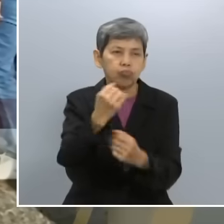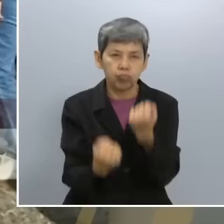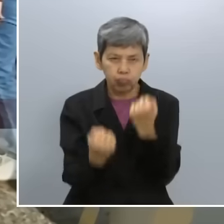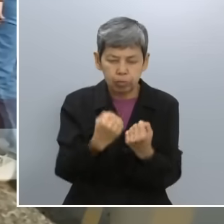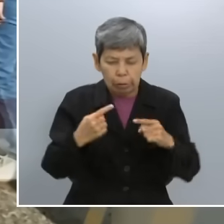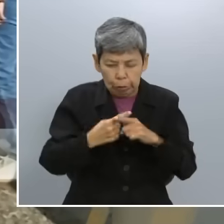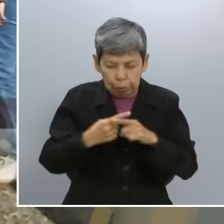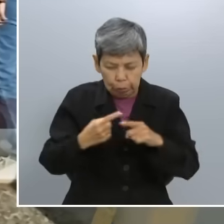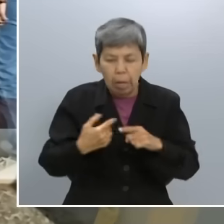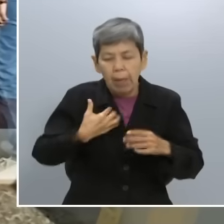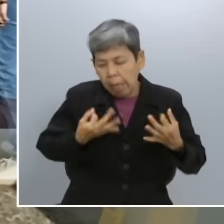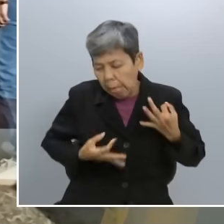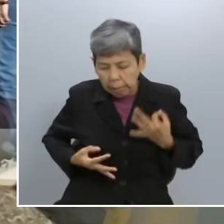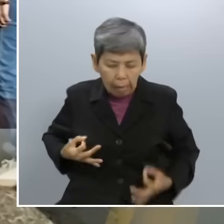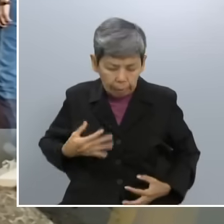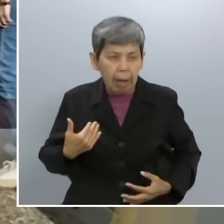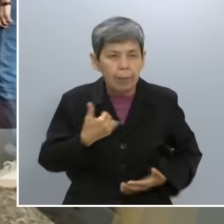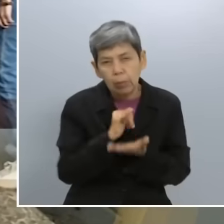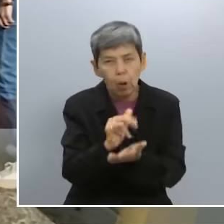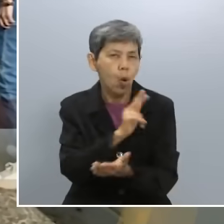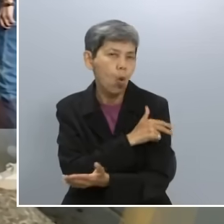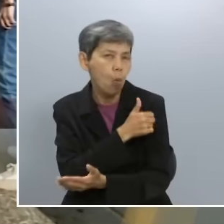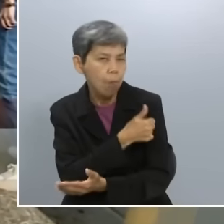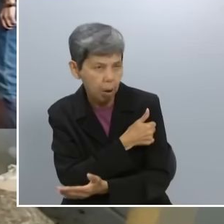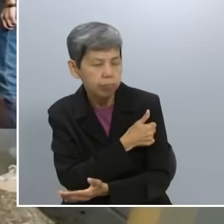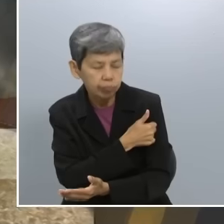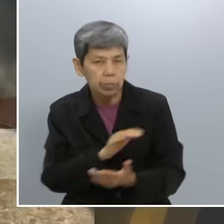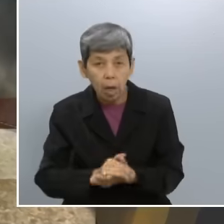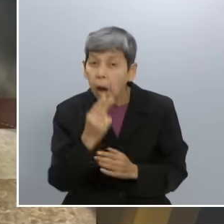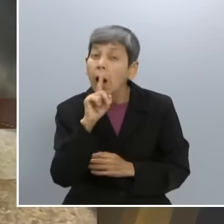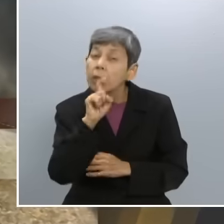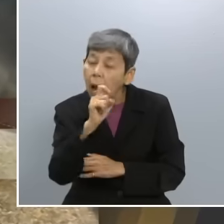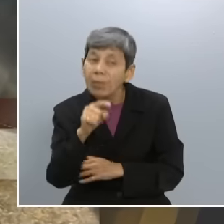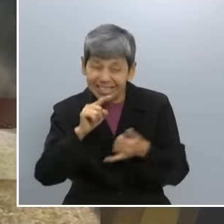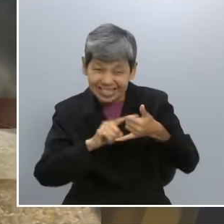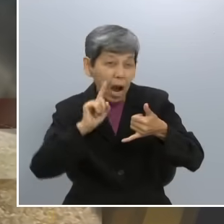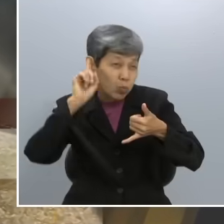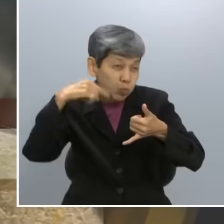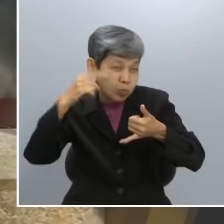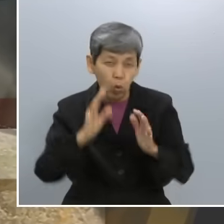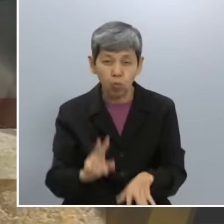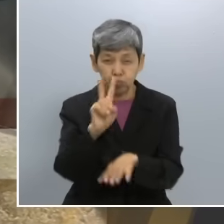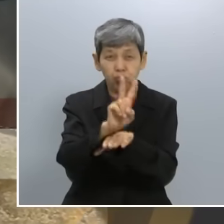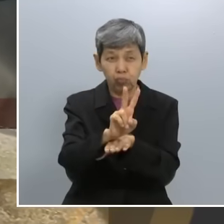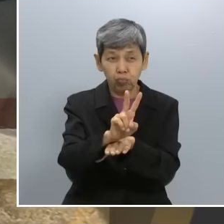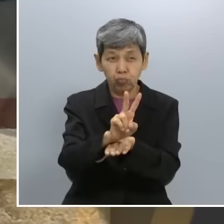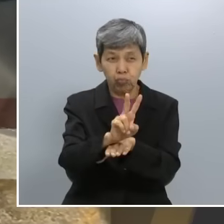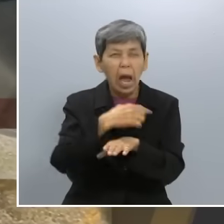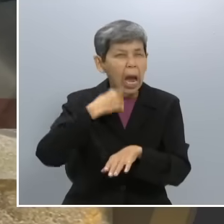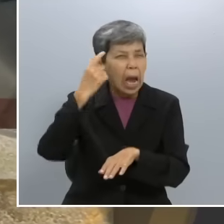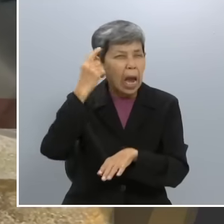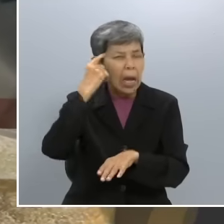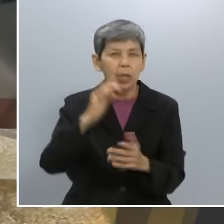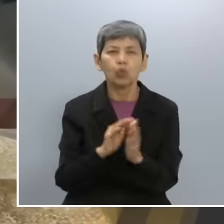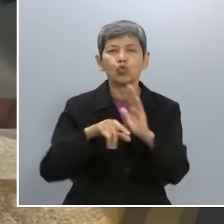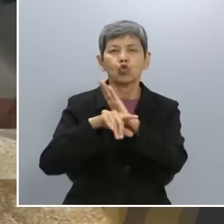บาดแผลถลอกฟกช้ำตามร่างกายก็นำตัวส่งโรงพยาบาลจากการสอบสวนทราบว่า 2คนนี้น่าจะเดินทางมาจาก